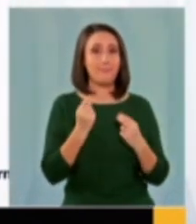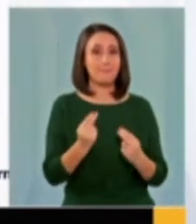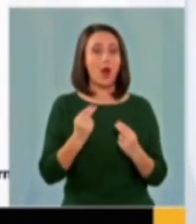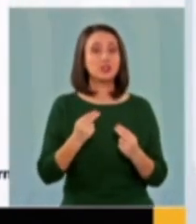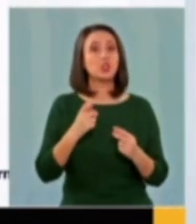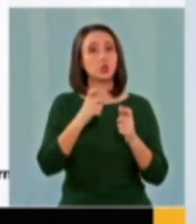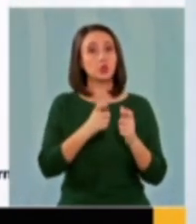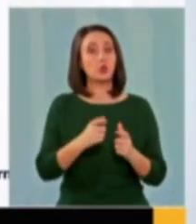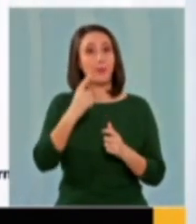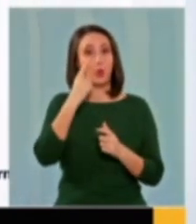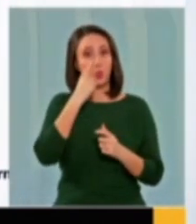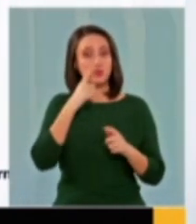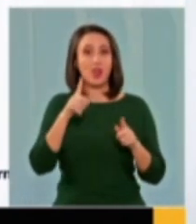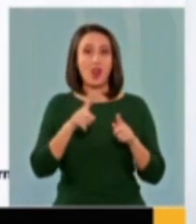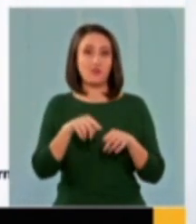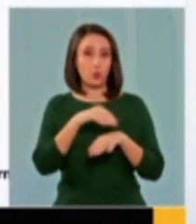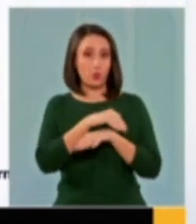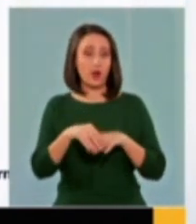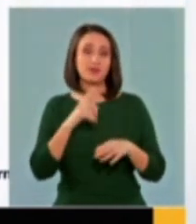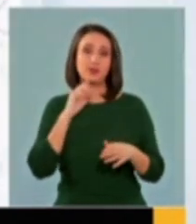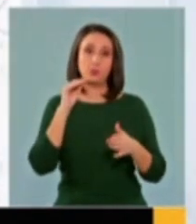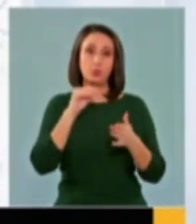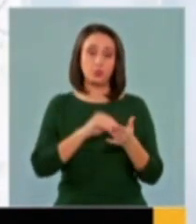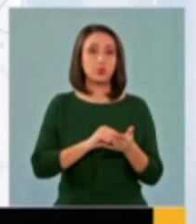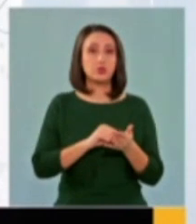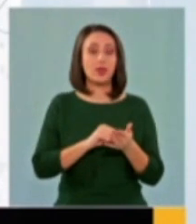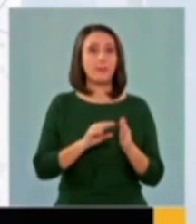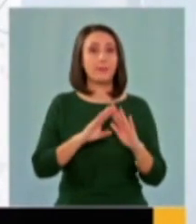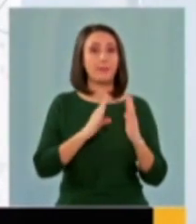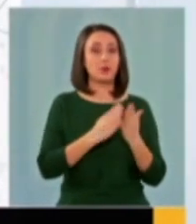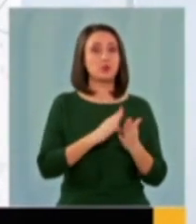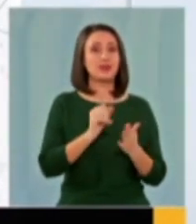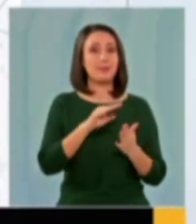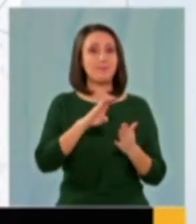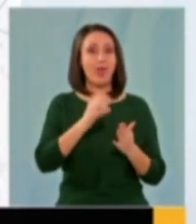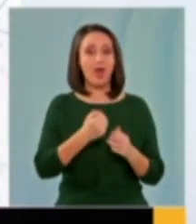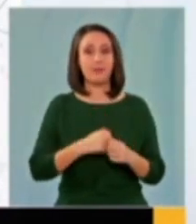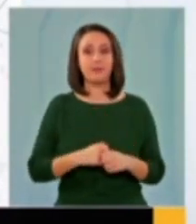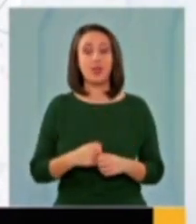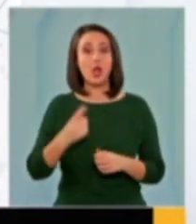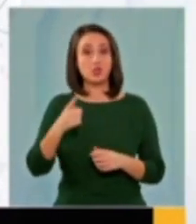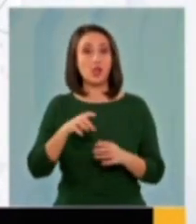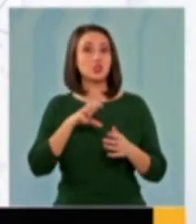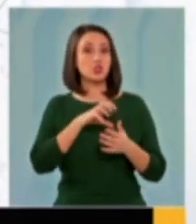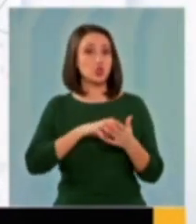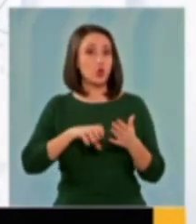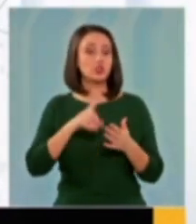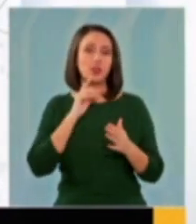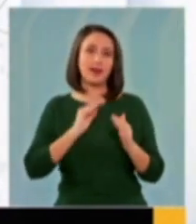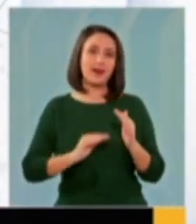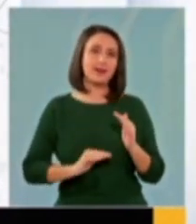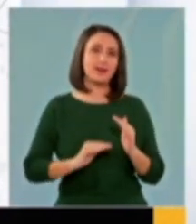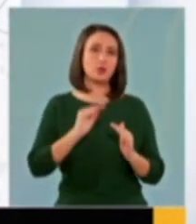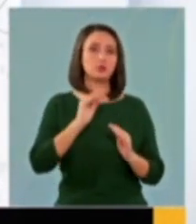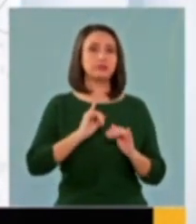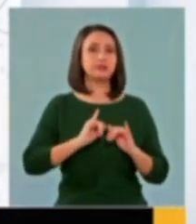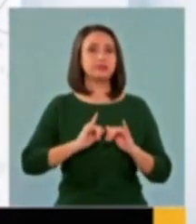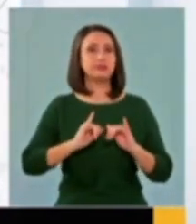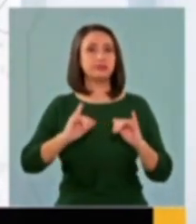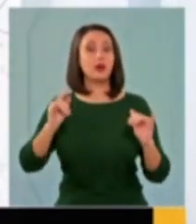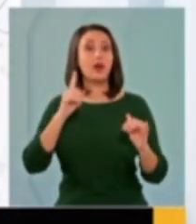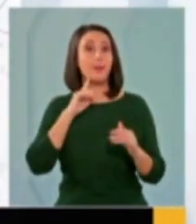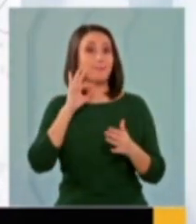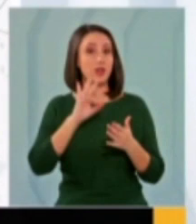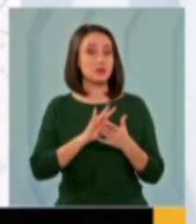trupelor rusești de la granița cu Ucraina sunt poziționate în peninsula Crimeea. În această zonă, Rusia și-a crescut gradual prezența